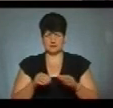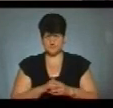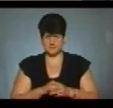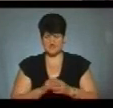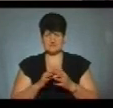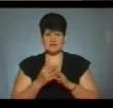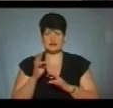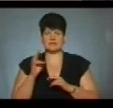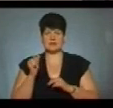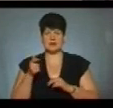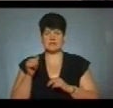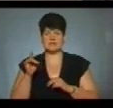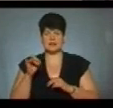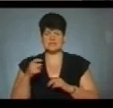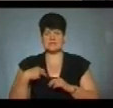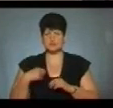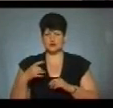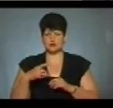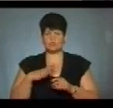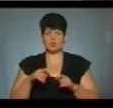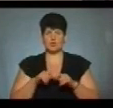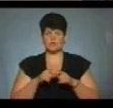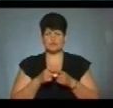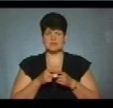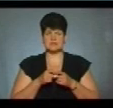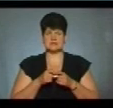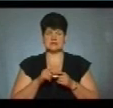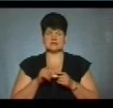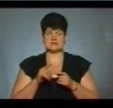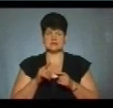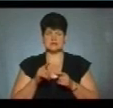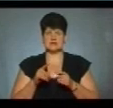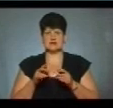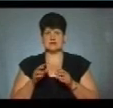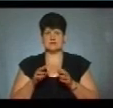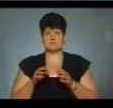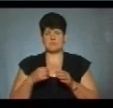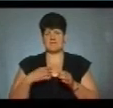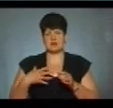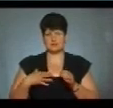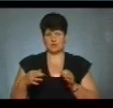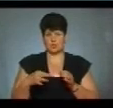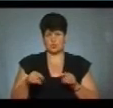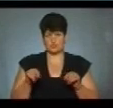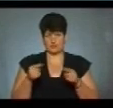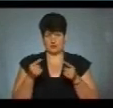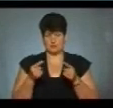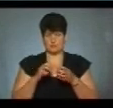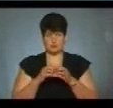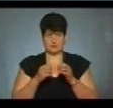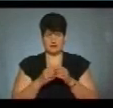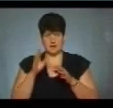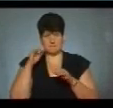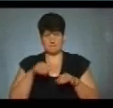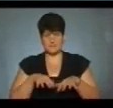селі Нагиряне Залічицького району відбулось руйнування земляного насипу приватного ставу, внаслідок чого утворилась потенційна загроза